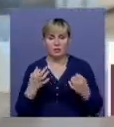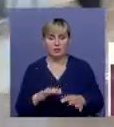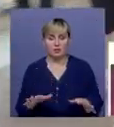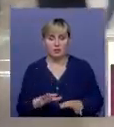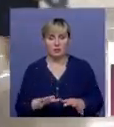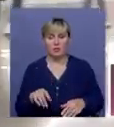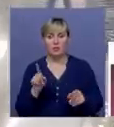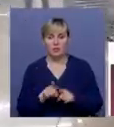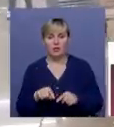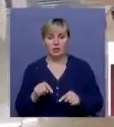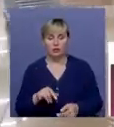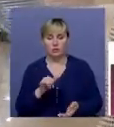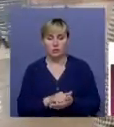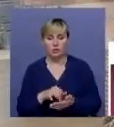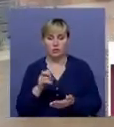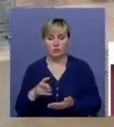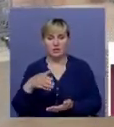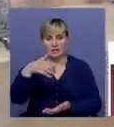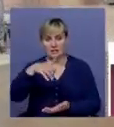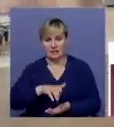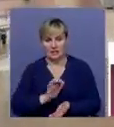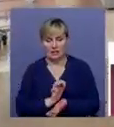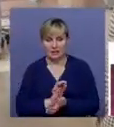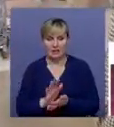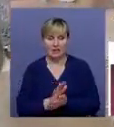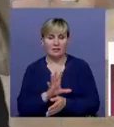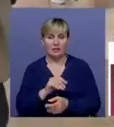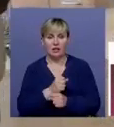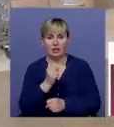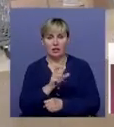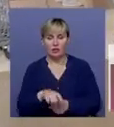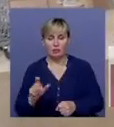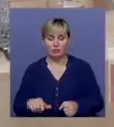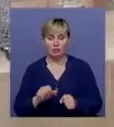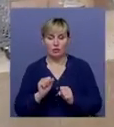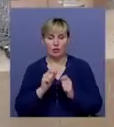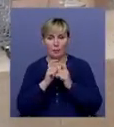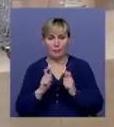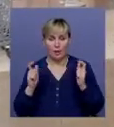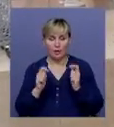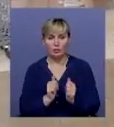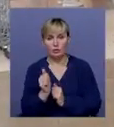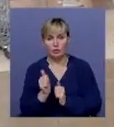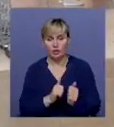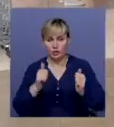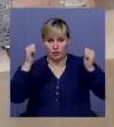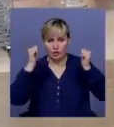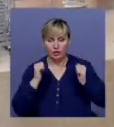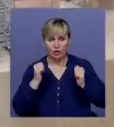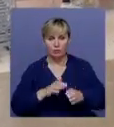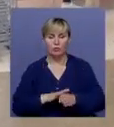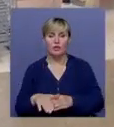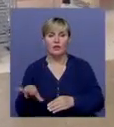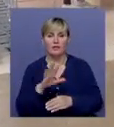Также здесь установлены вот такие антисептики. А все работники ходят в защитных масках, перчатках и шапках. То есть соблюдаются